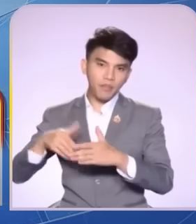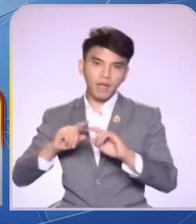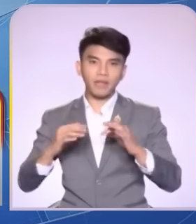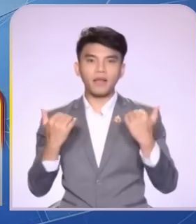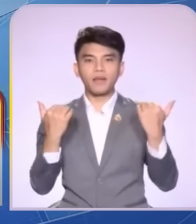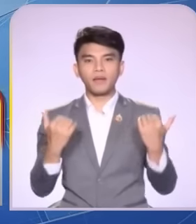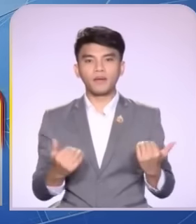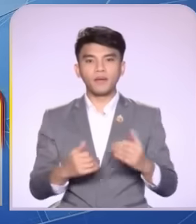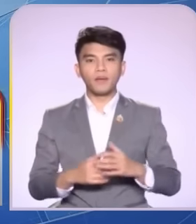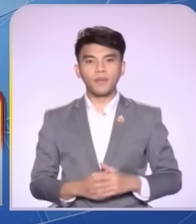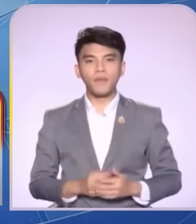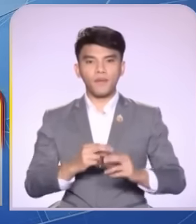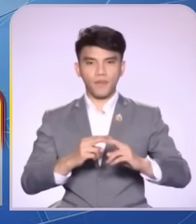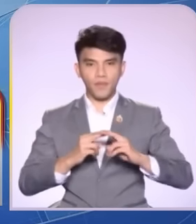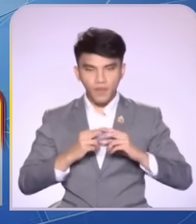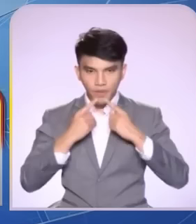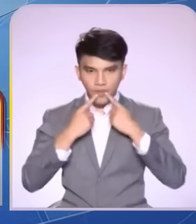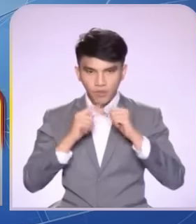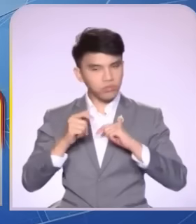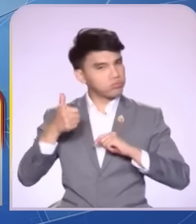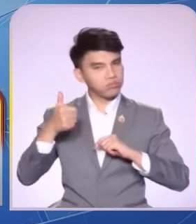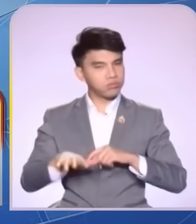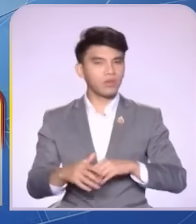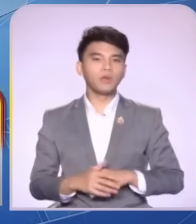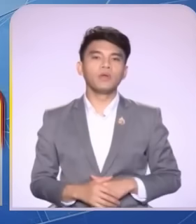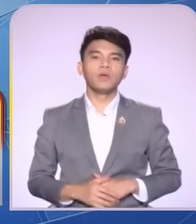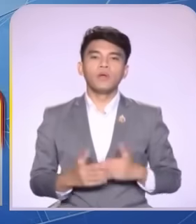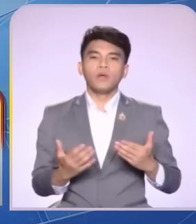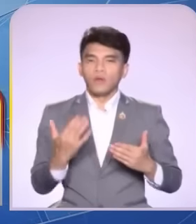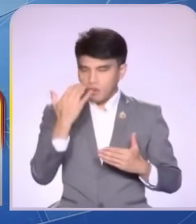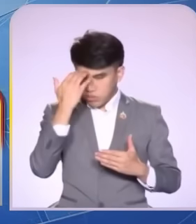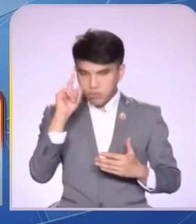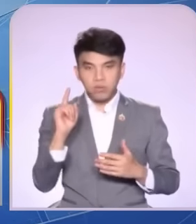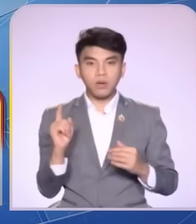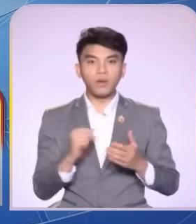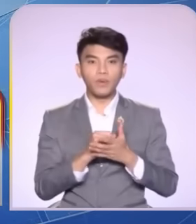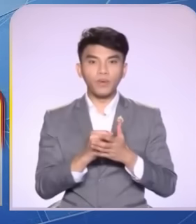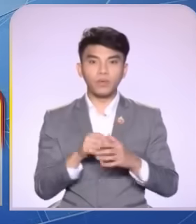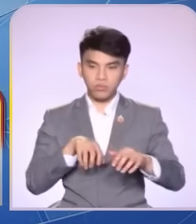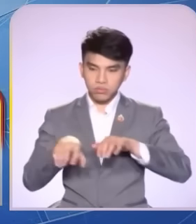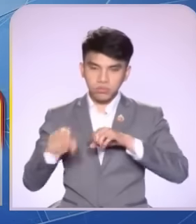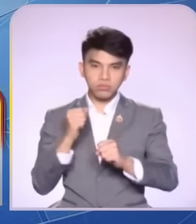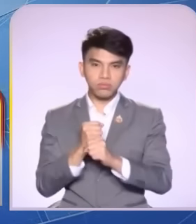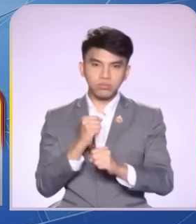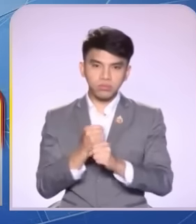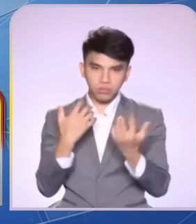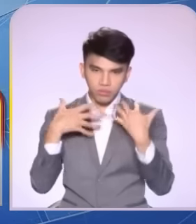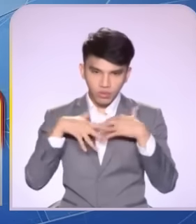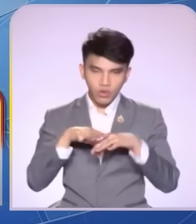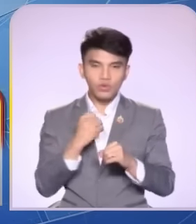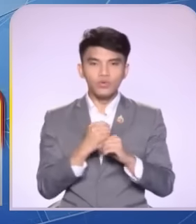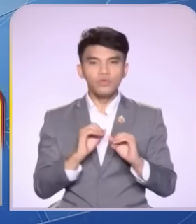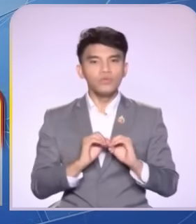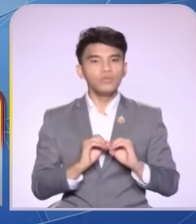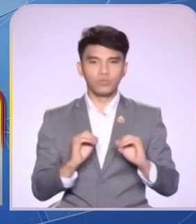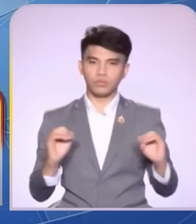การณ์ปัจจุบันจะให้ตนเองตอบแทนบริษัทก็คงทำไม่ได้เพราะไม่ได้เข้ามาช่วยบริหารหรือมีส่วนกับการบริหารงาน